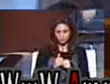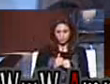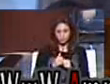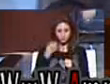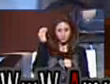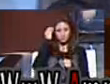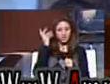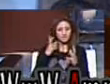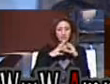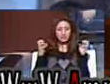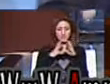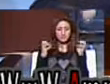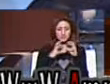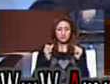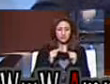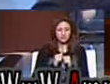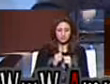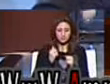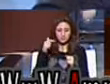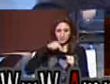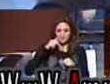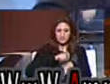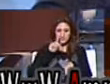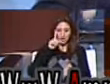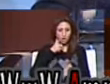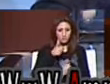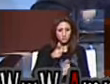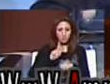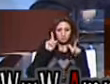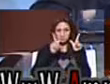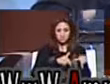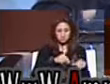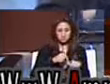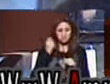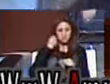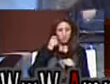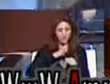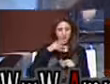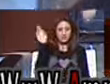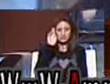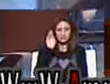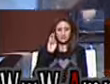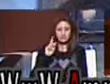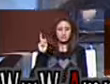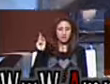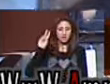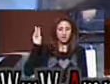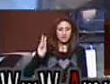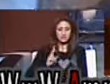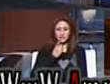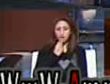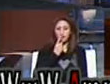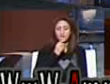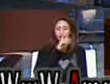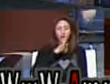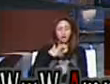عايزين نعرف تفاصيل ماذا جرى اليوم من محاوله احباط محاوله تفجير كنيسه رفح اللي قامت بها القوات المسلحه. نعم،